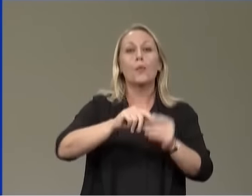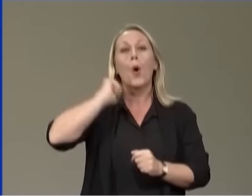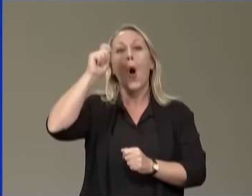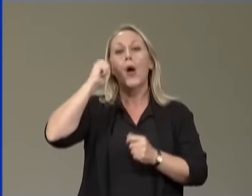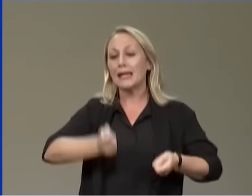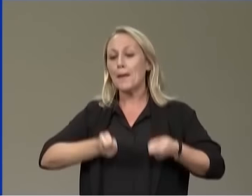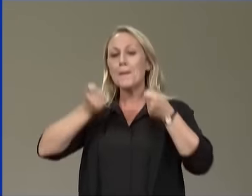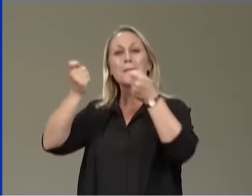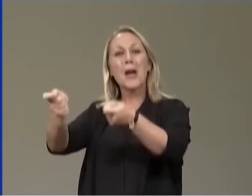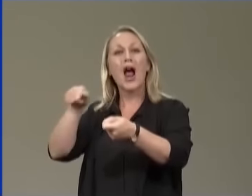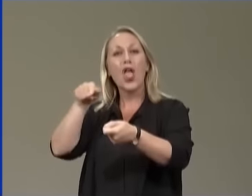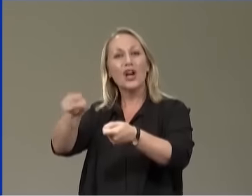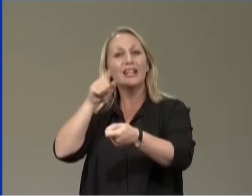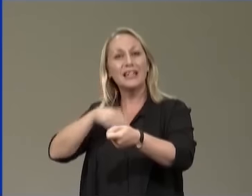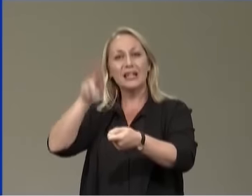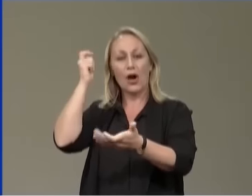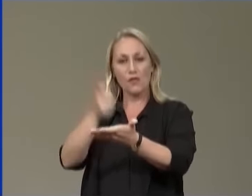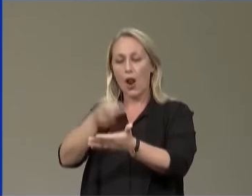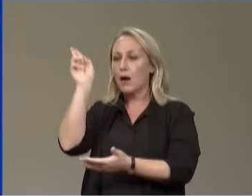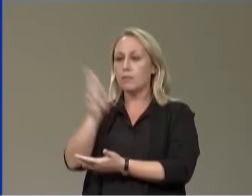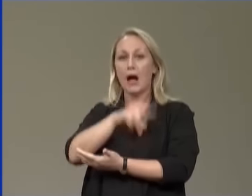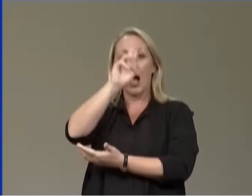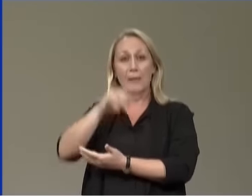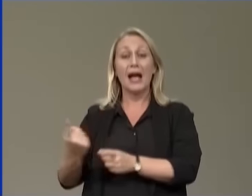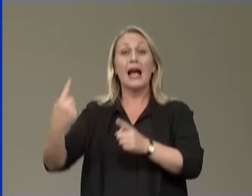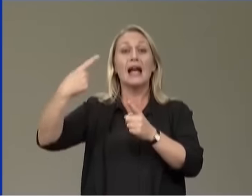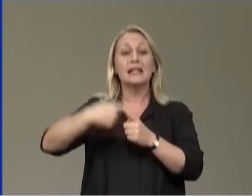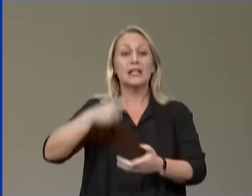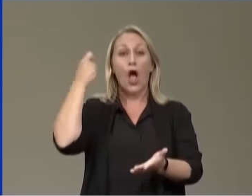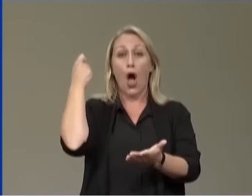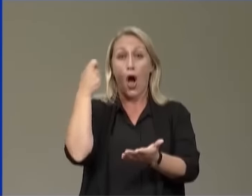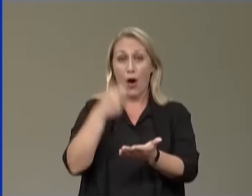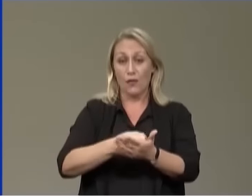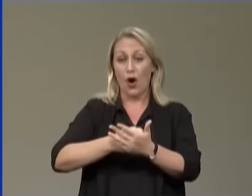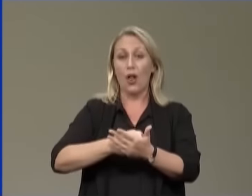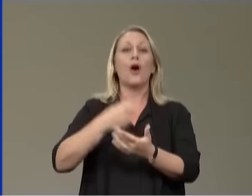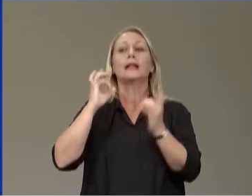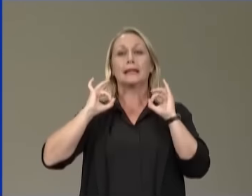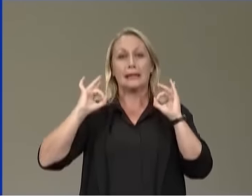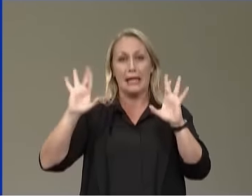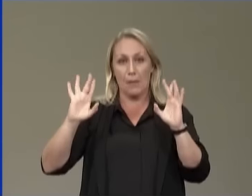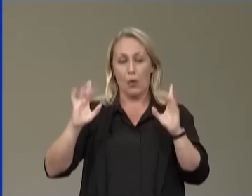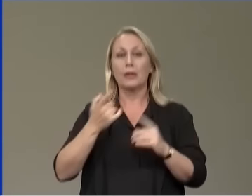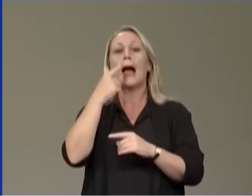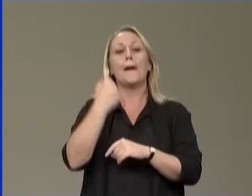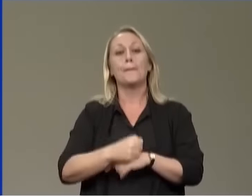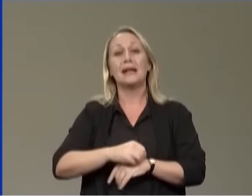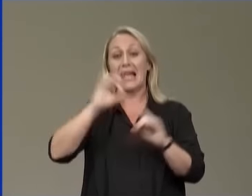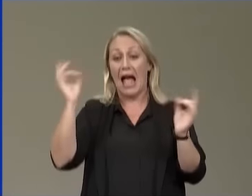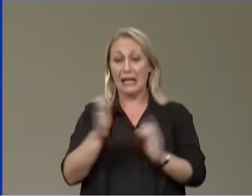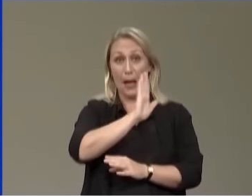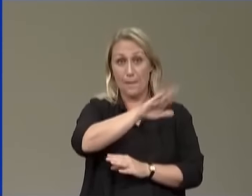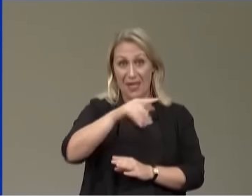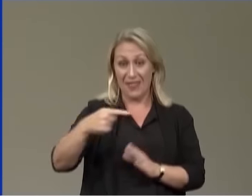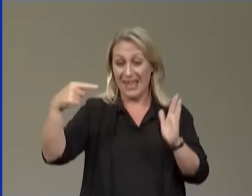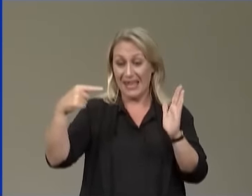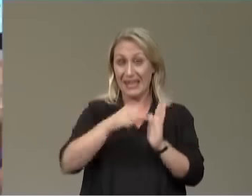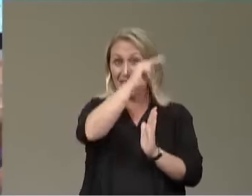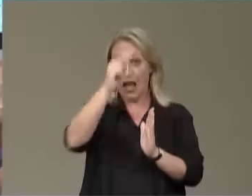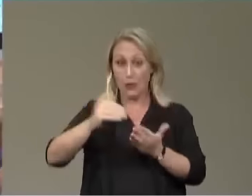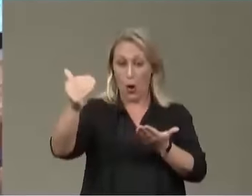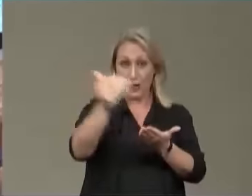Αυτή είναι η κυβέρνηση που αύξησε παράλληλα το αφορολόγητο κατά 1.000 ευρώ για κάθε παιδί. Τα μέτρα αυτά